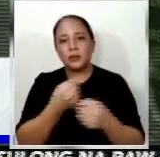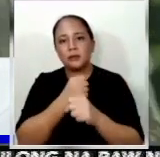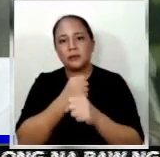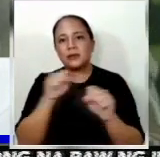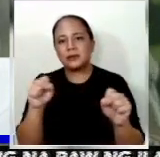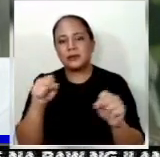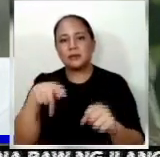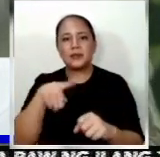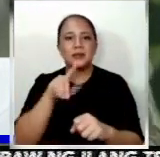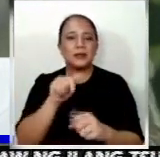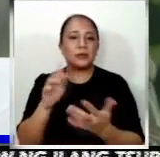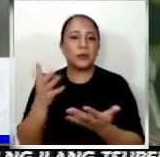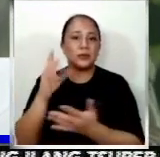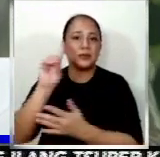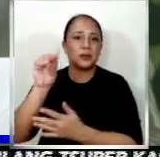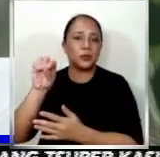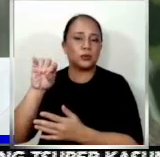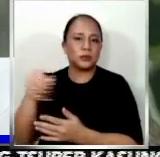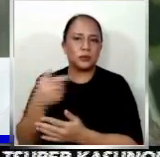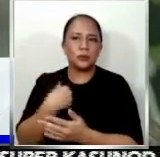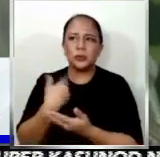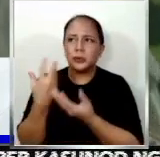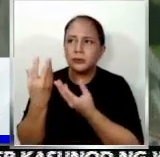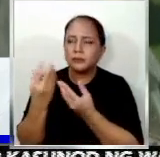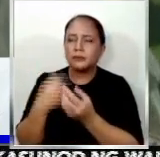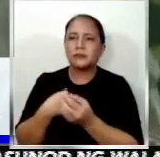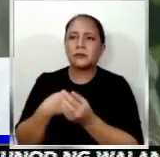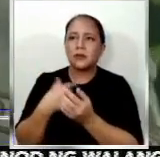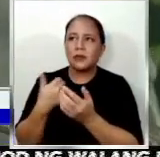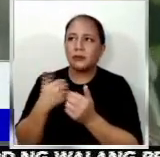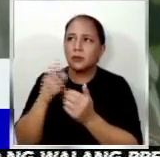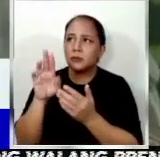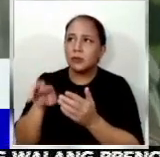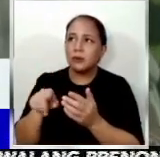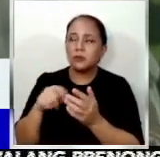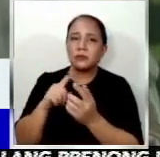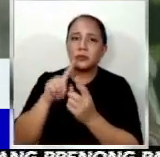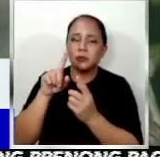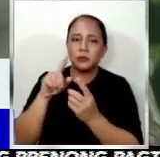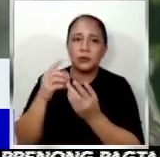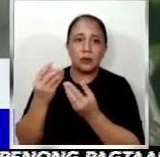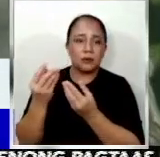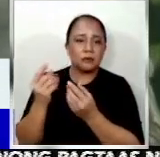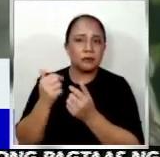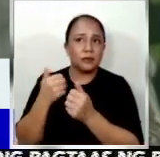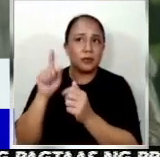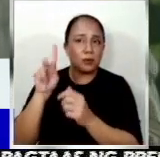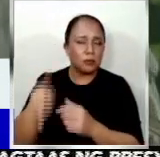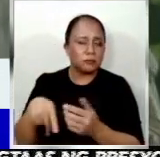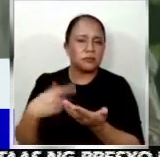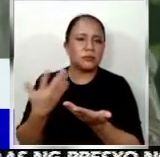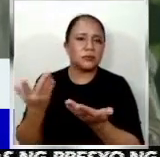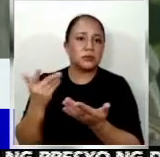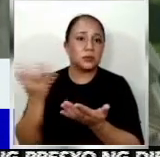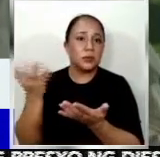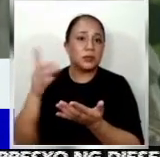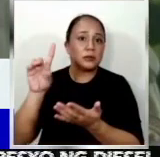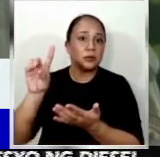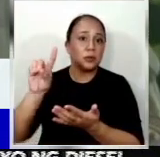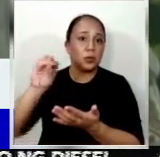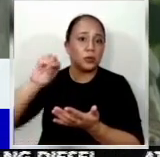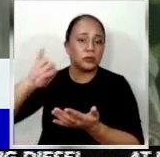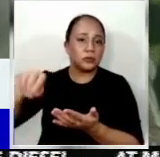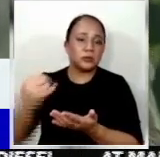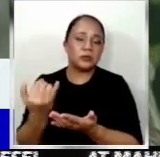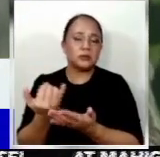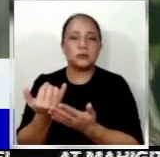DOJ. Nagpa-follow up po kami, ma'am. We made several follow up sa doon sa DOJ. And